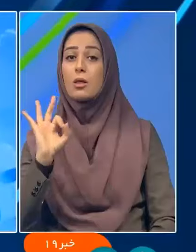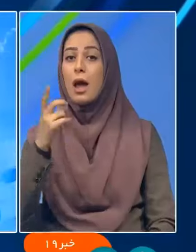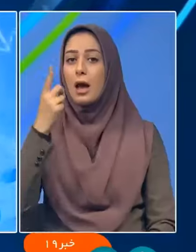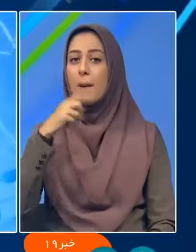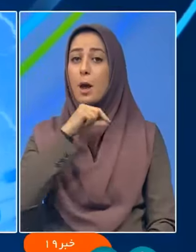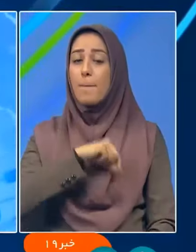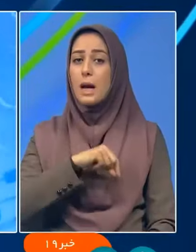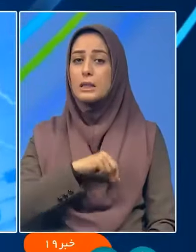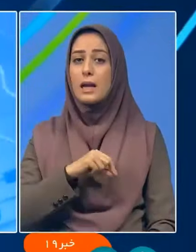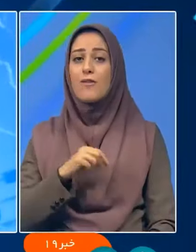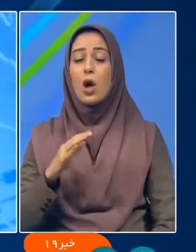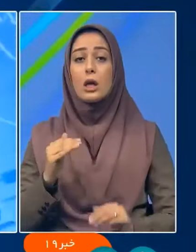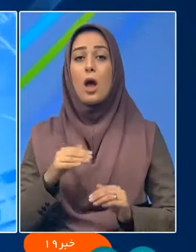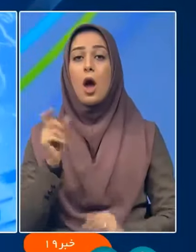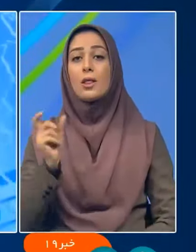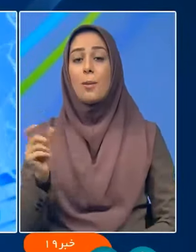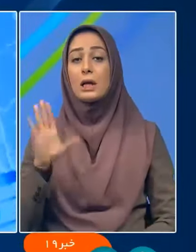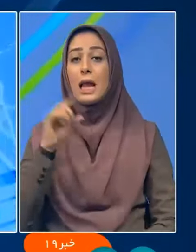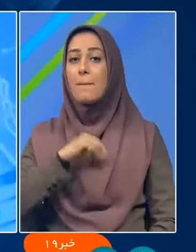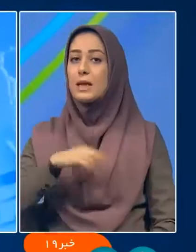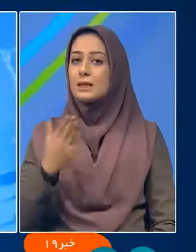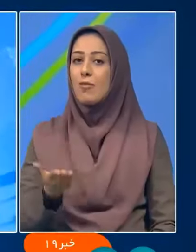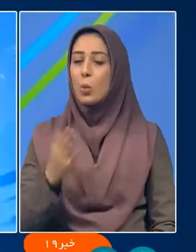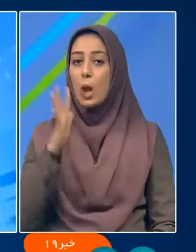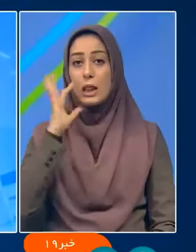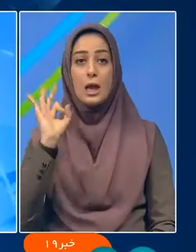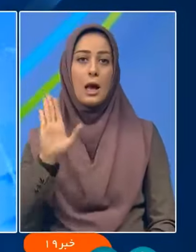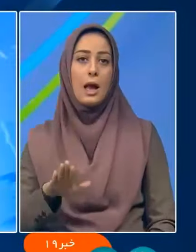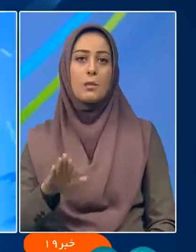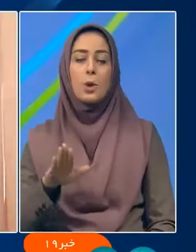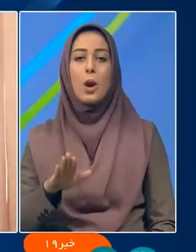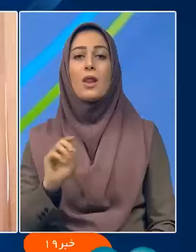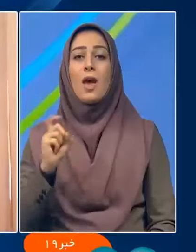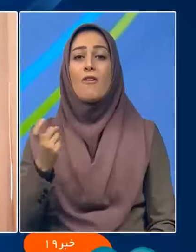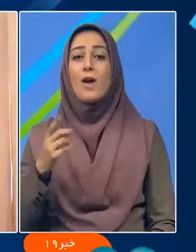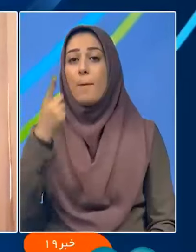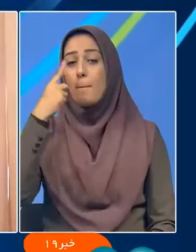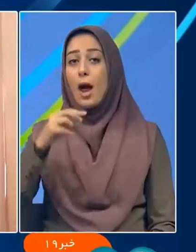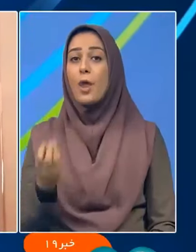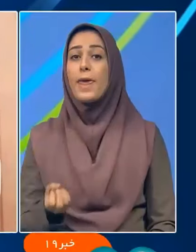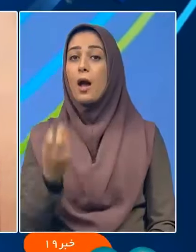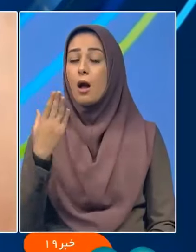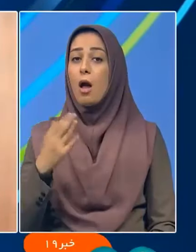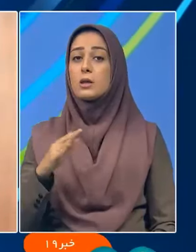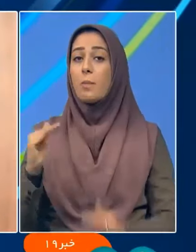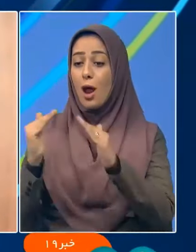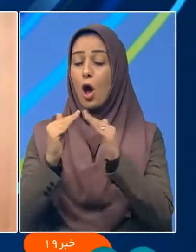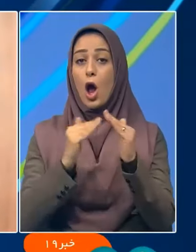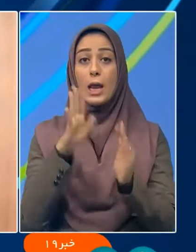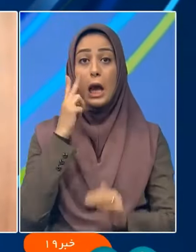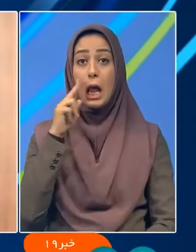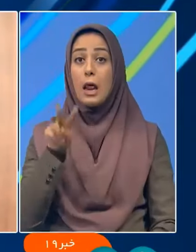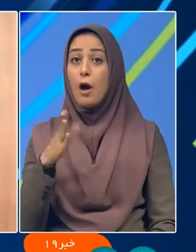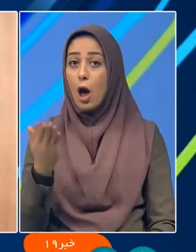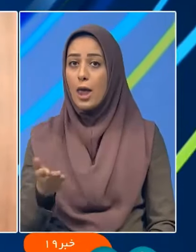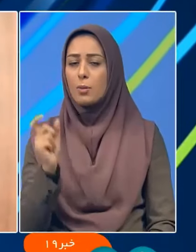بر پرمصرف‌ها را اعمال می‌کند. آقای پاکنژاد تامین گاز خانگی را خط قرمز وزارت نفت اعلام کرد و به